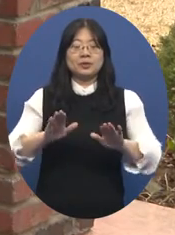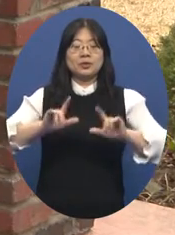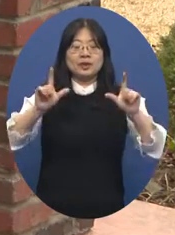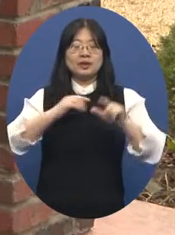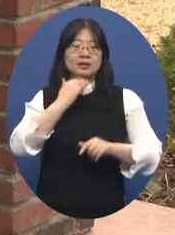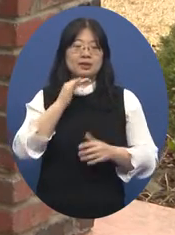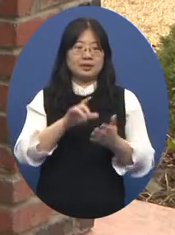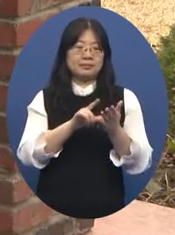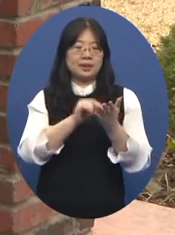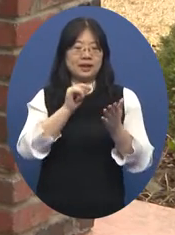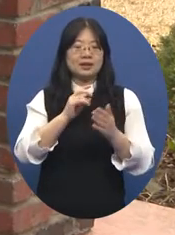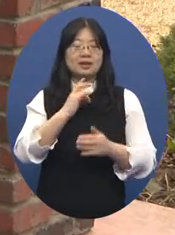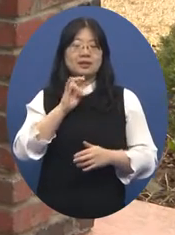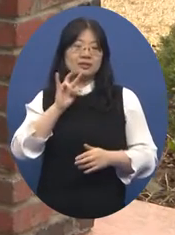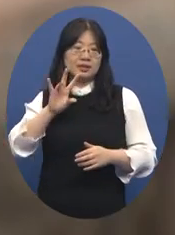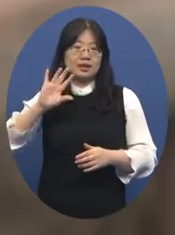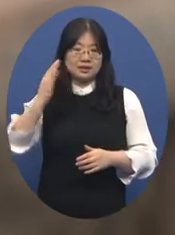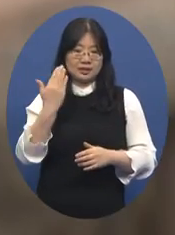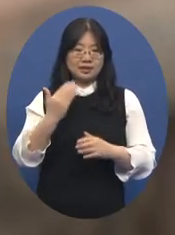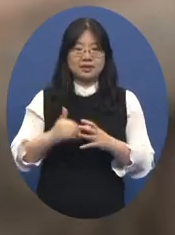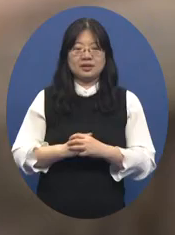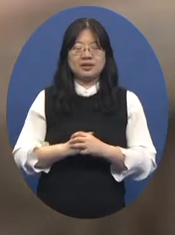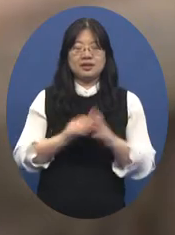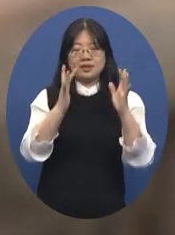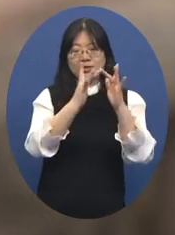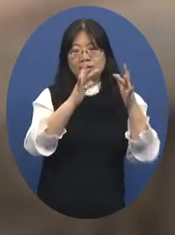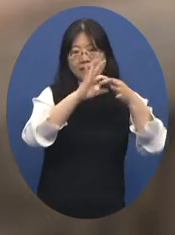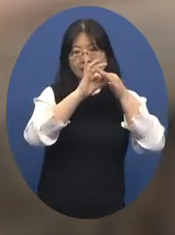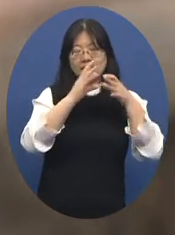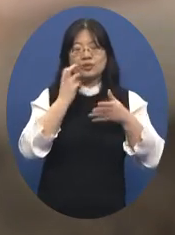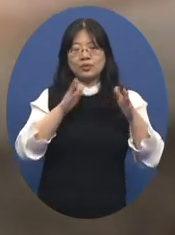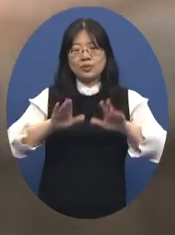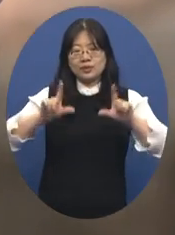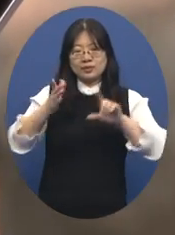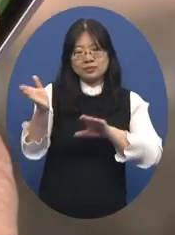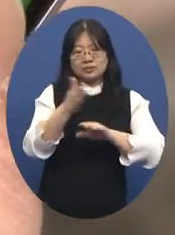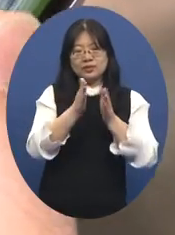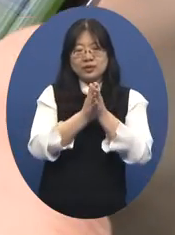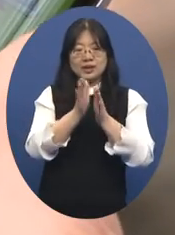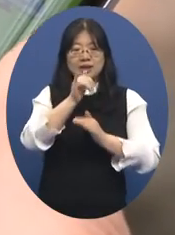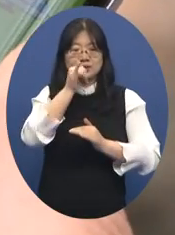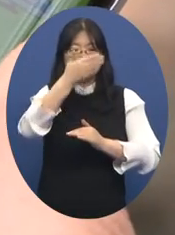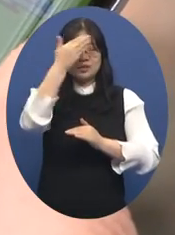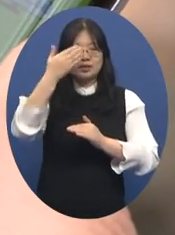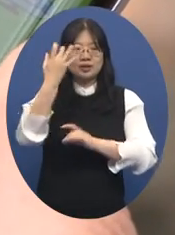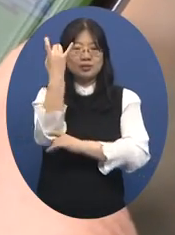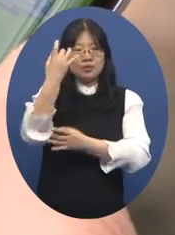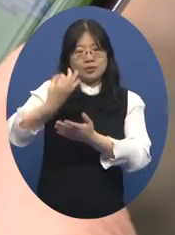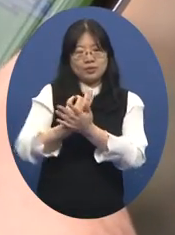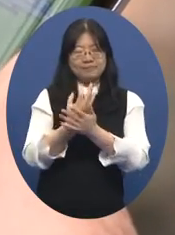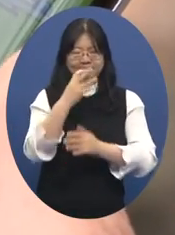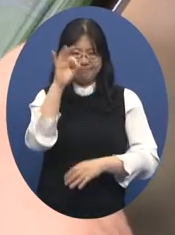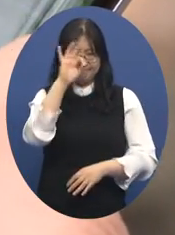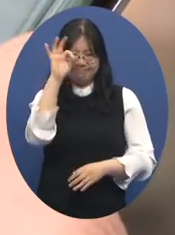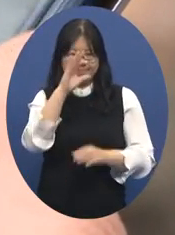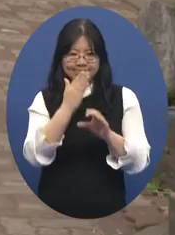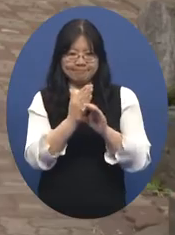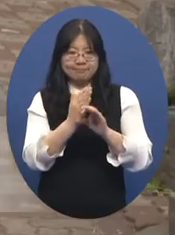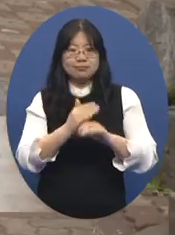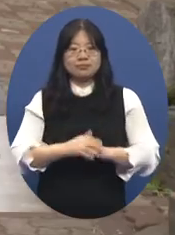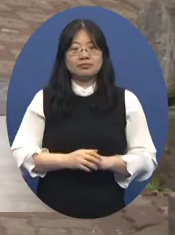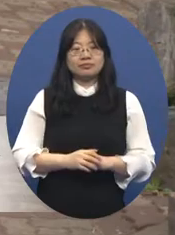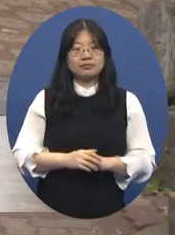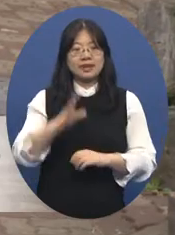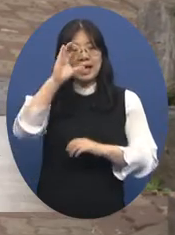올해 만 24세가 된 배재호 씨. 온라인을 통해 경기도가 올해부터 시행하는 청년 기본소득을 알아보고 있습니다.